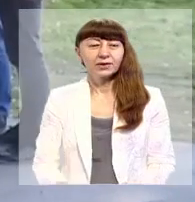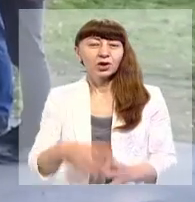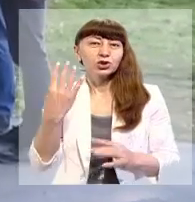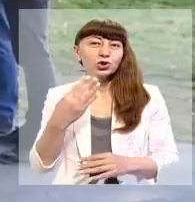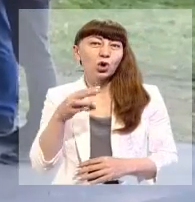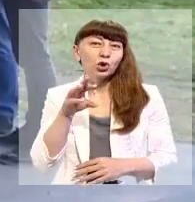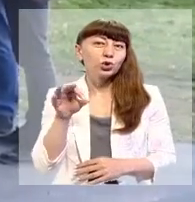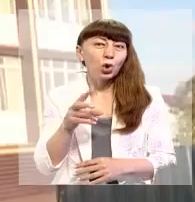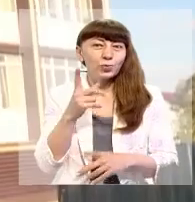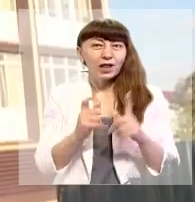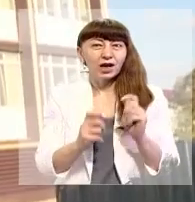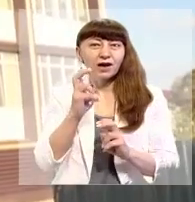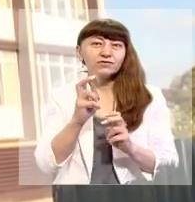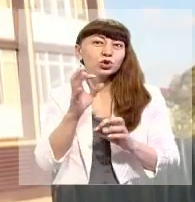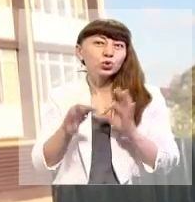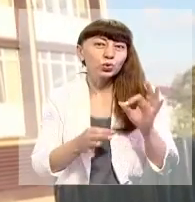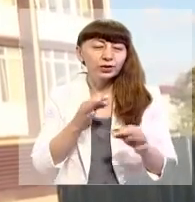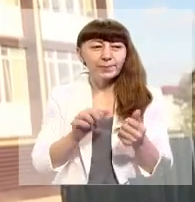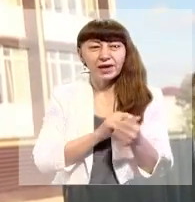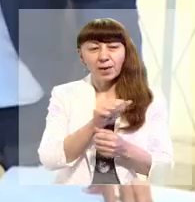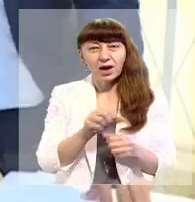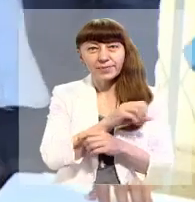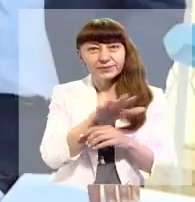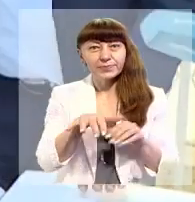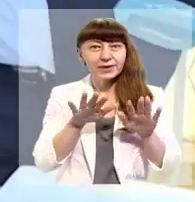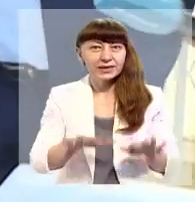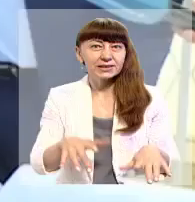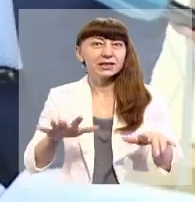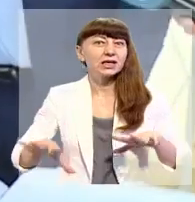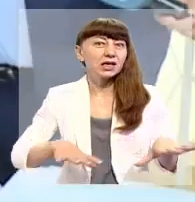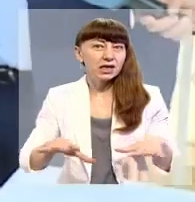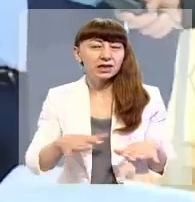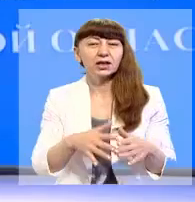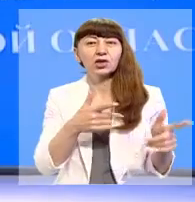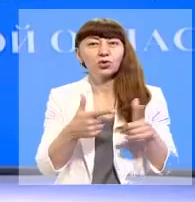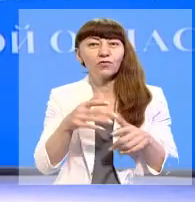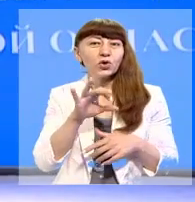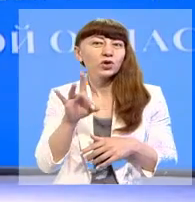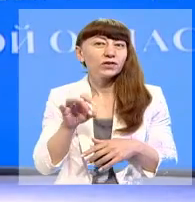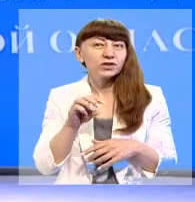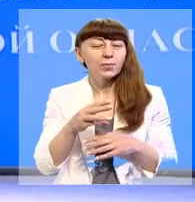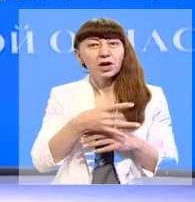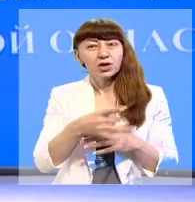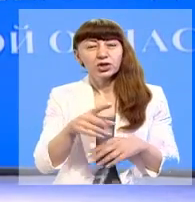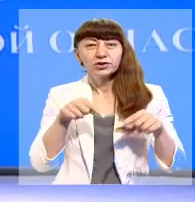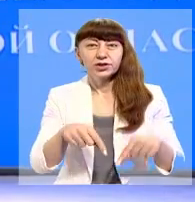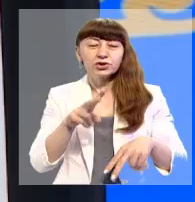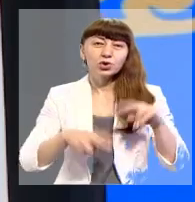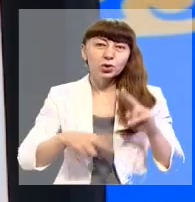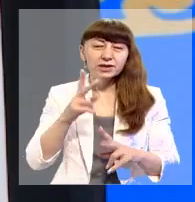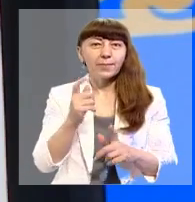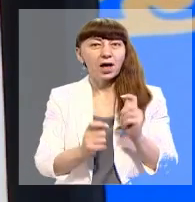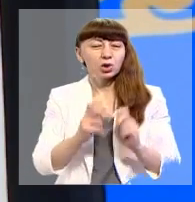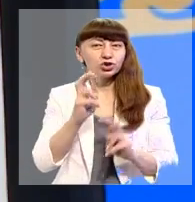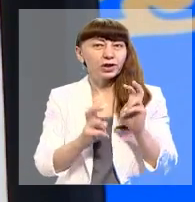40 тонн молока в сутки. Переработать и обеспечить местный рынок готовы в Федоровском районе. Здесь строится молочно-товарная ферма.